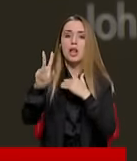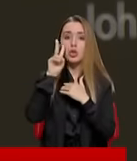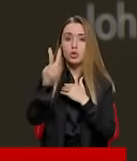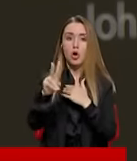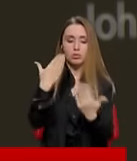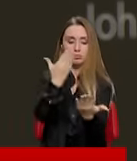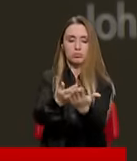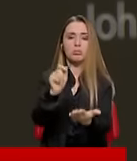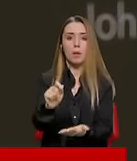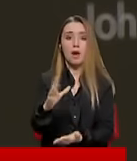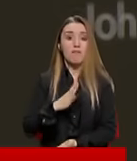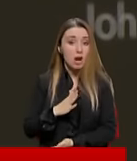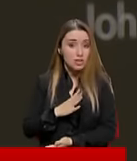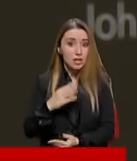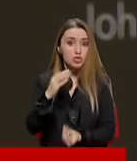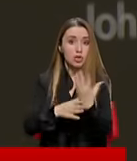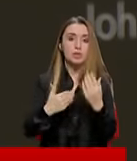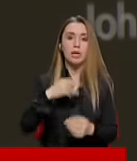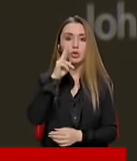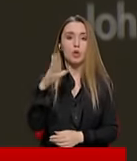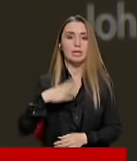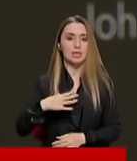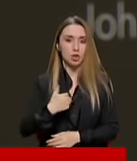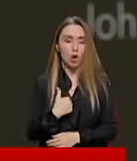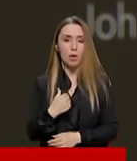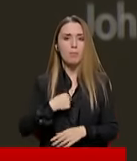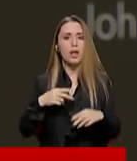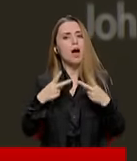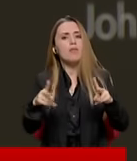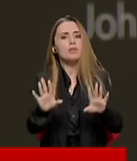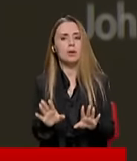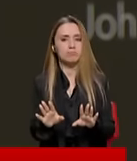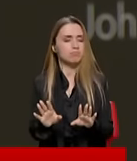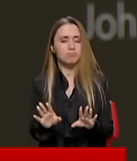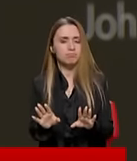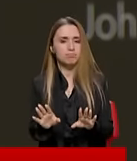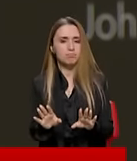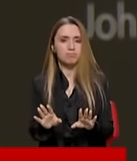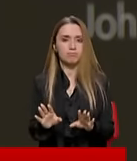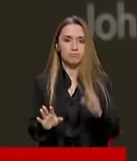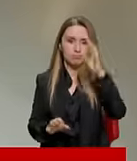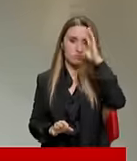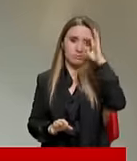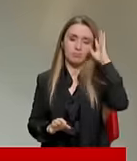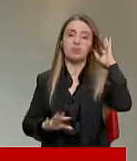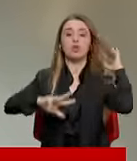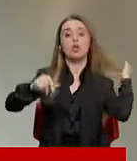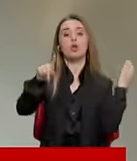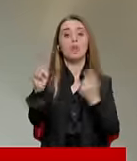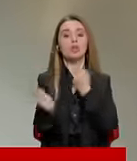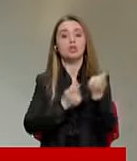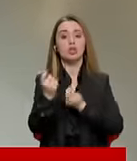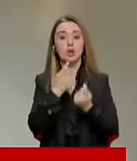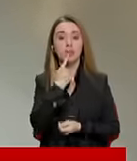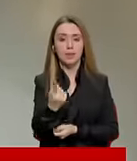önüne koyarlardı varsa da çıkarsınlar Ben de görmek isterim Ben Affetmem Her şeyden önce Eee çalıyor ama çalışıyor